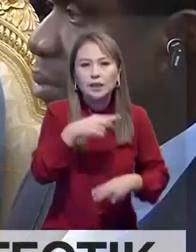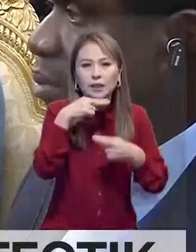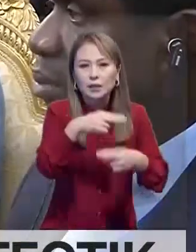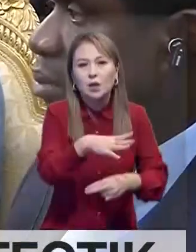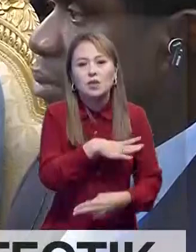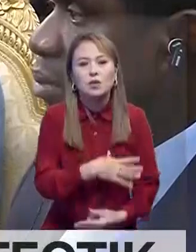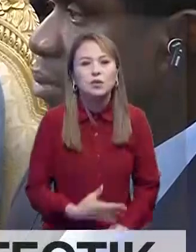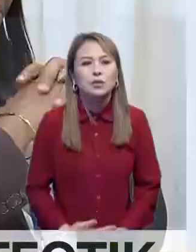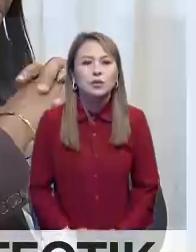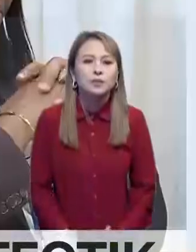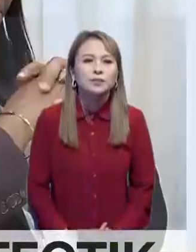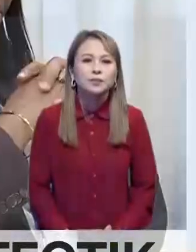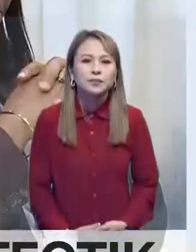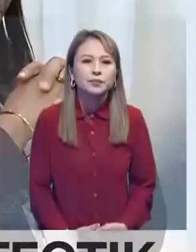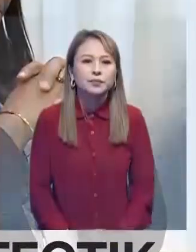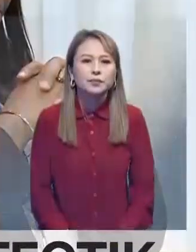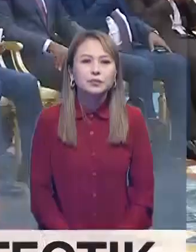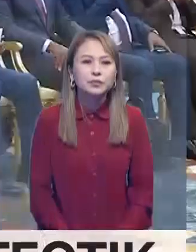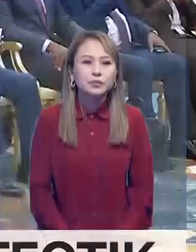ие екенін назар аударды.